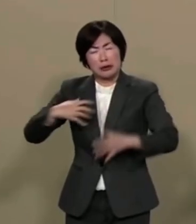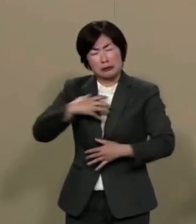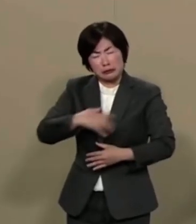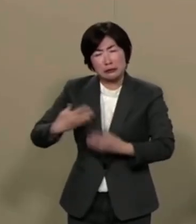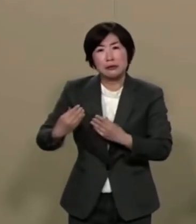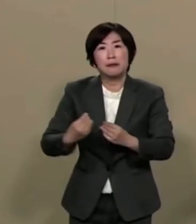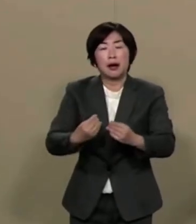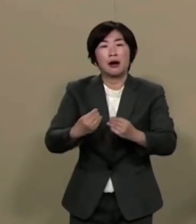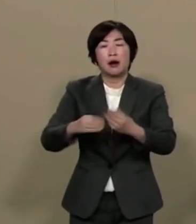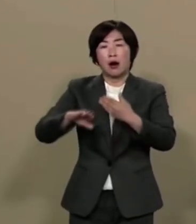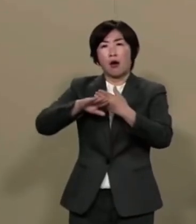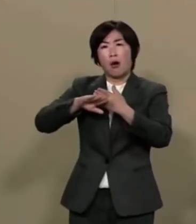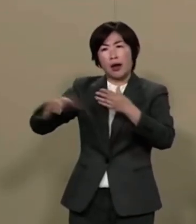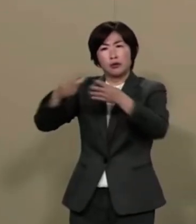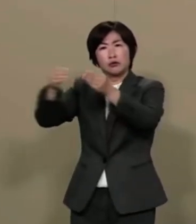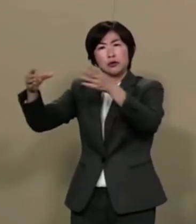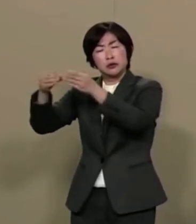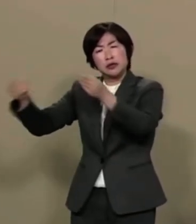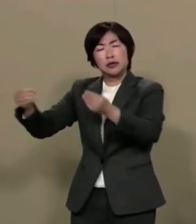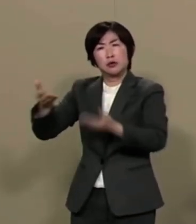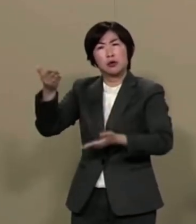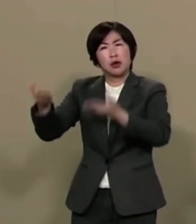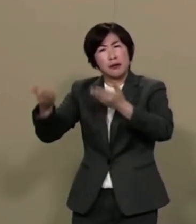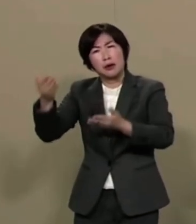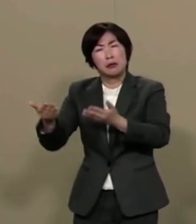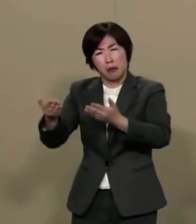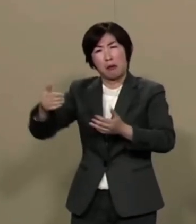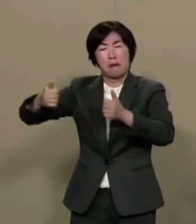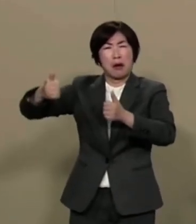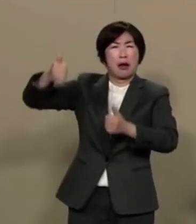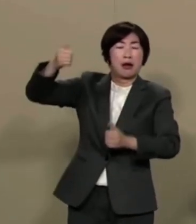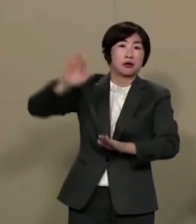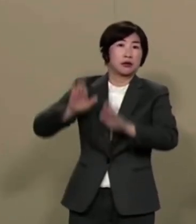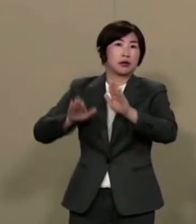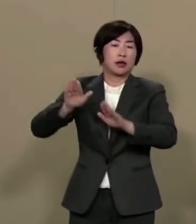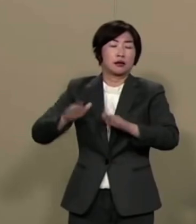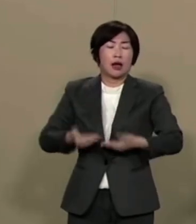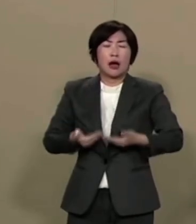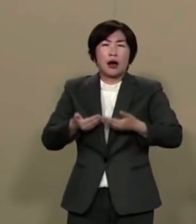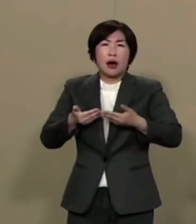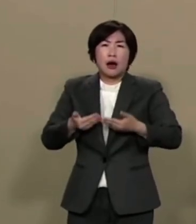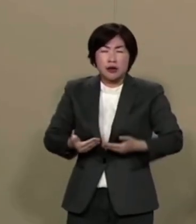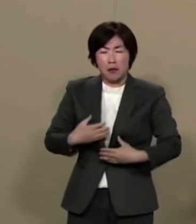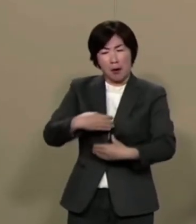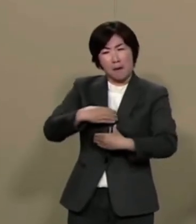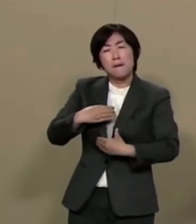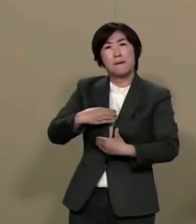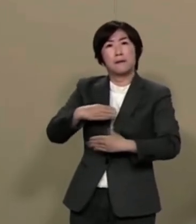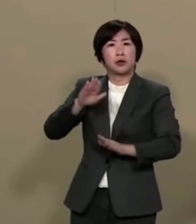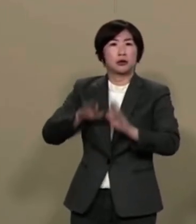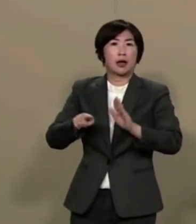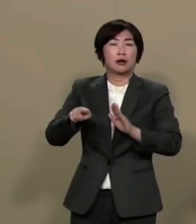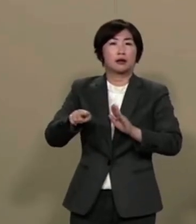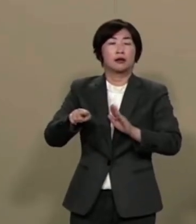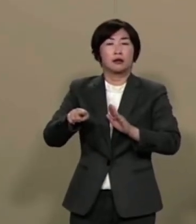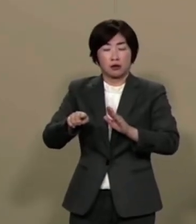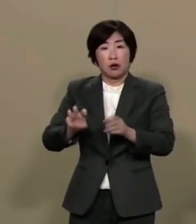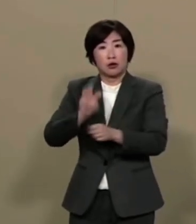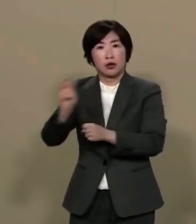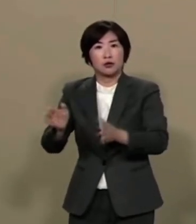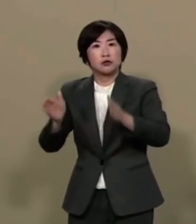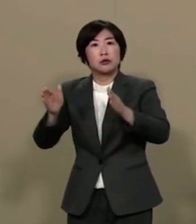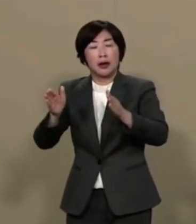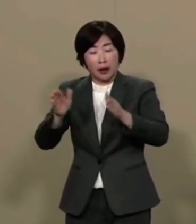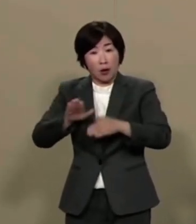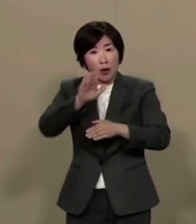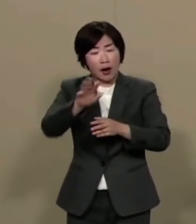周りの国々により小さくなっていくそういう中で安全も脅かされれているこの30年間をもっと逆の回転にしていこうと